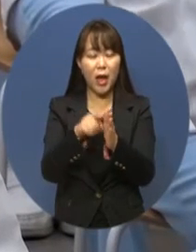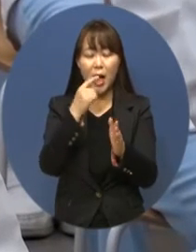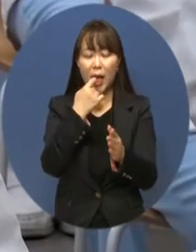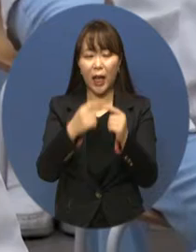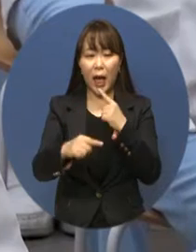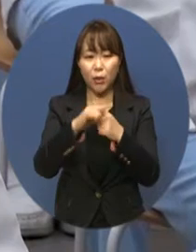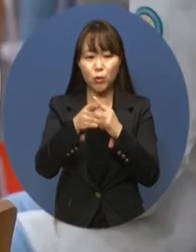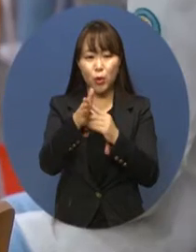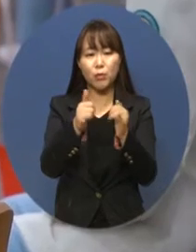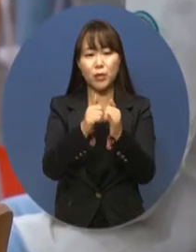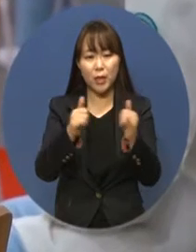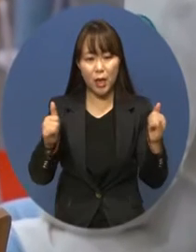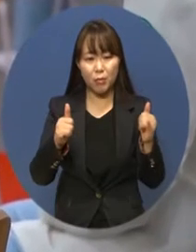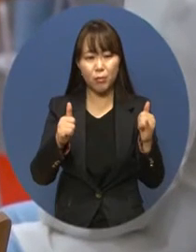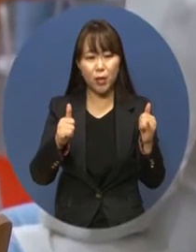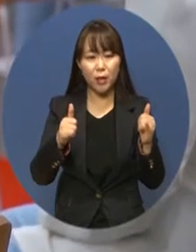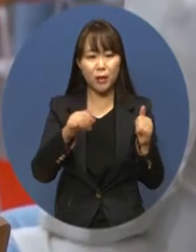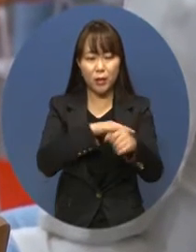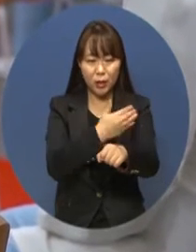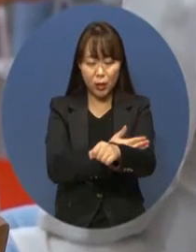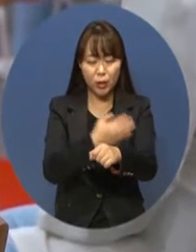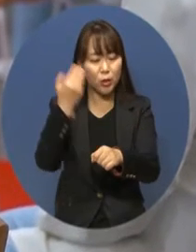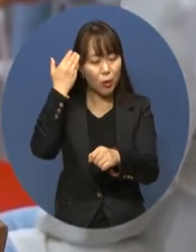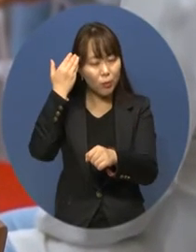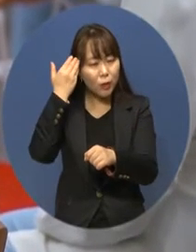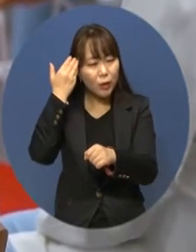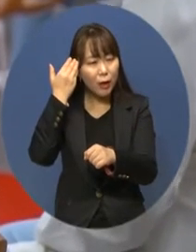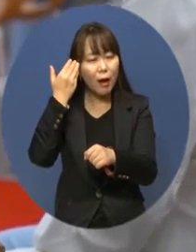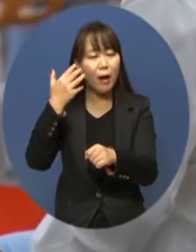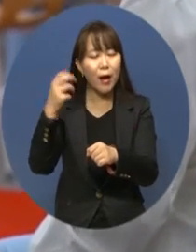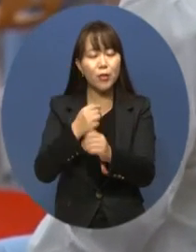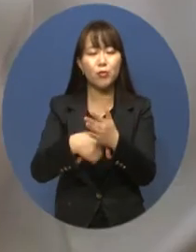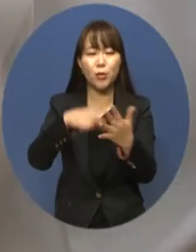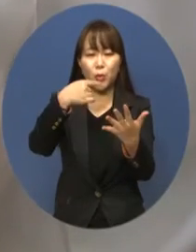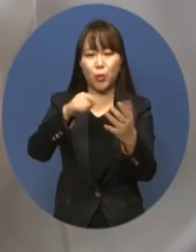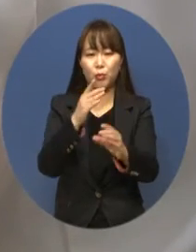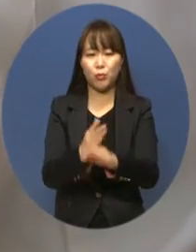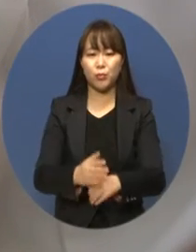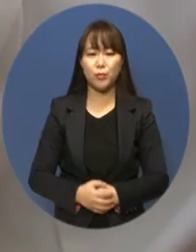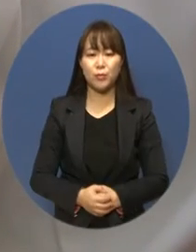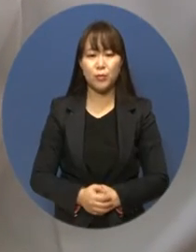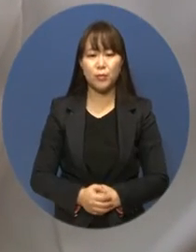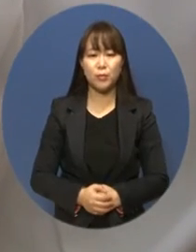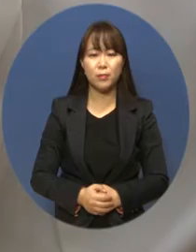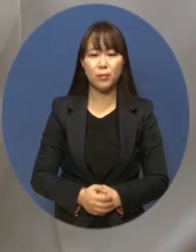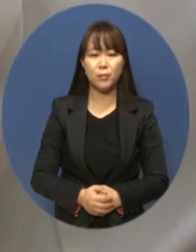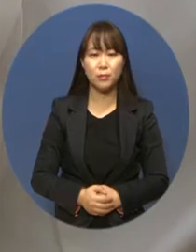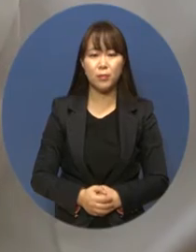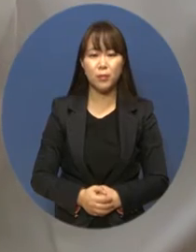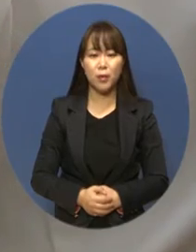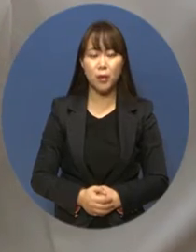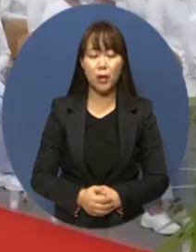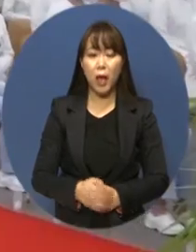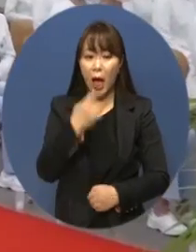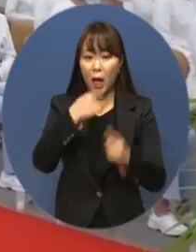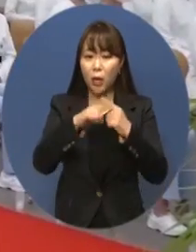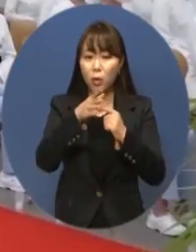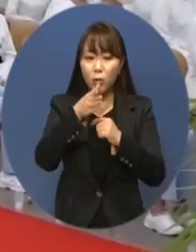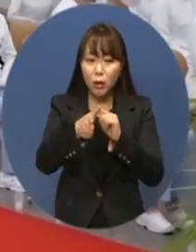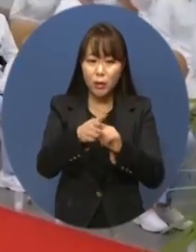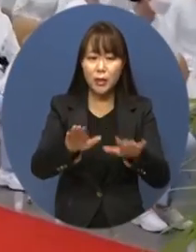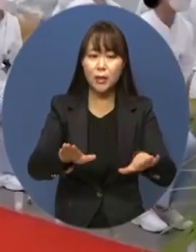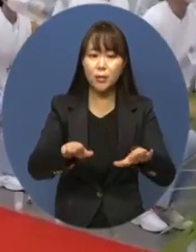전문 인력 으로서의 소양과 전문적 지식을 갖출 수 있도록 교육하고 있습니다 군장대학교 간호학과는